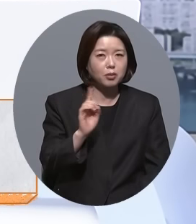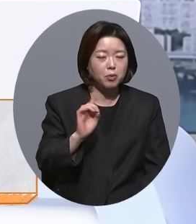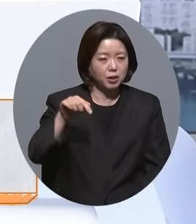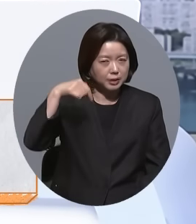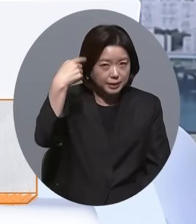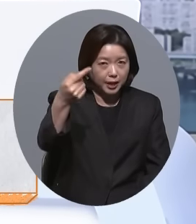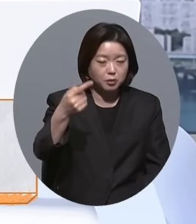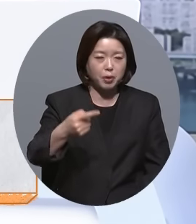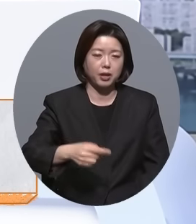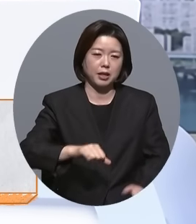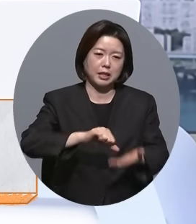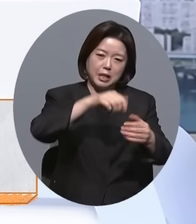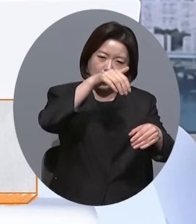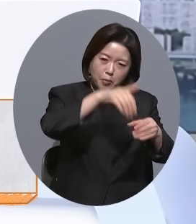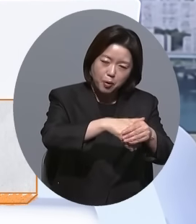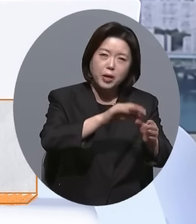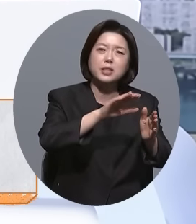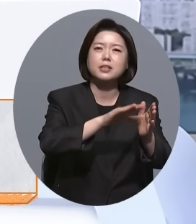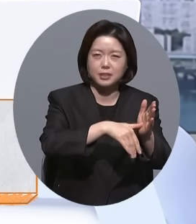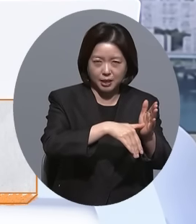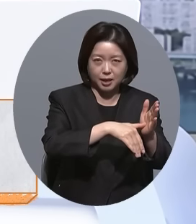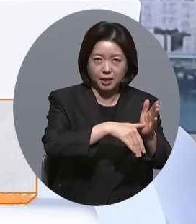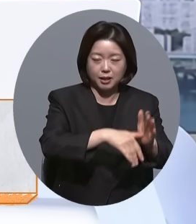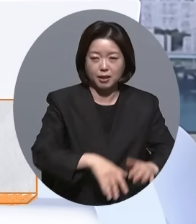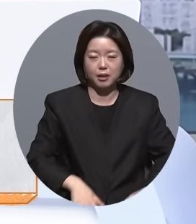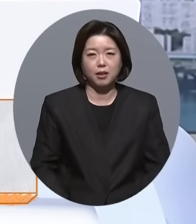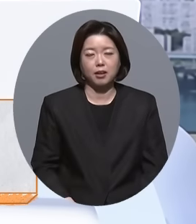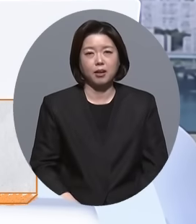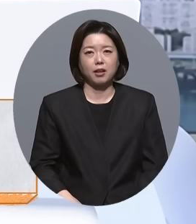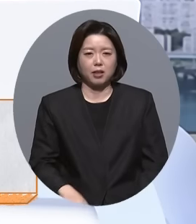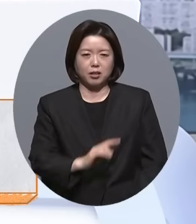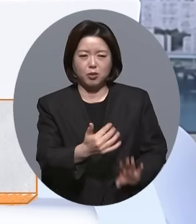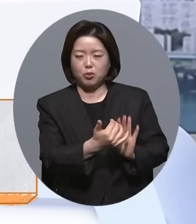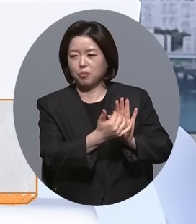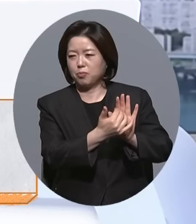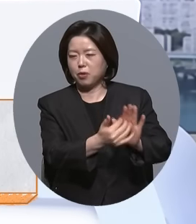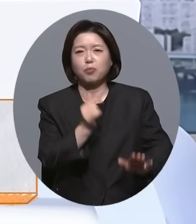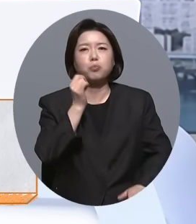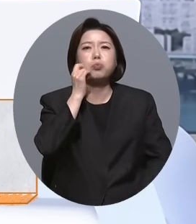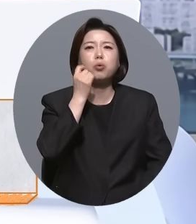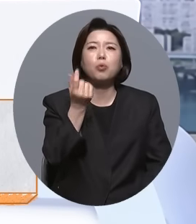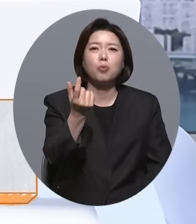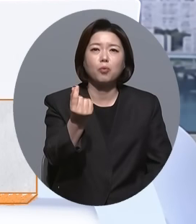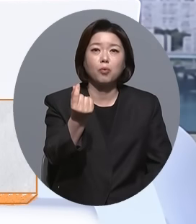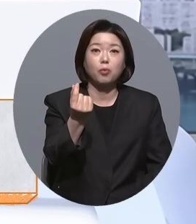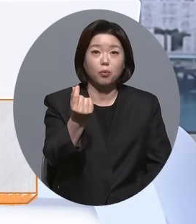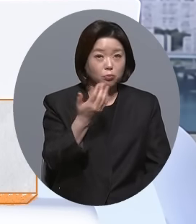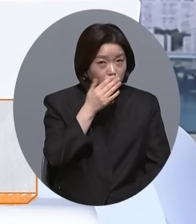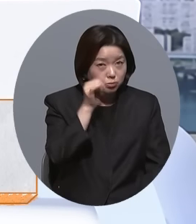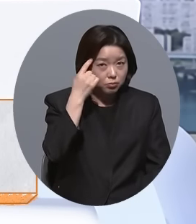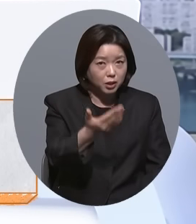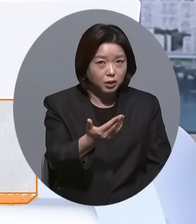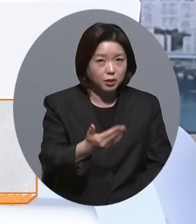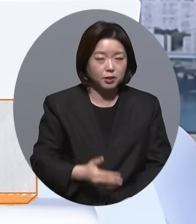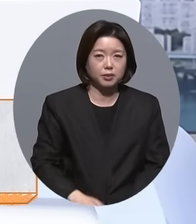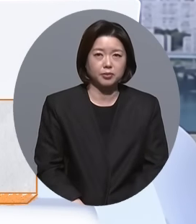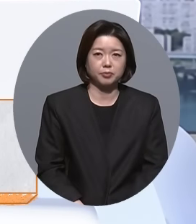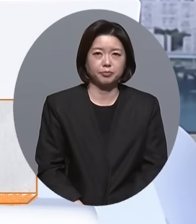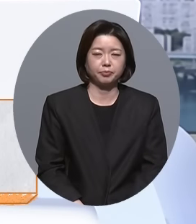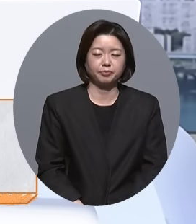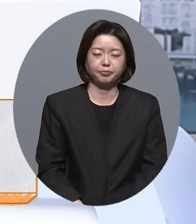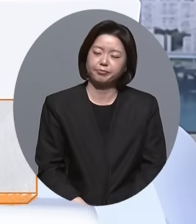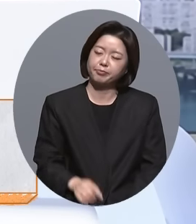다음에 혹시 표결에 붙인다면 방조를 할 수도 있다 뭐 이렇게 해석할 수도 있는 건가요? 어떻습니까?